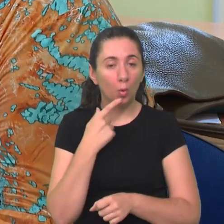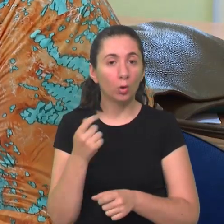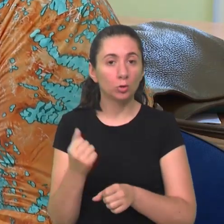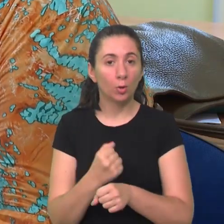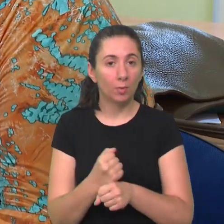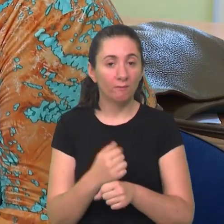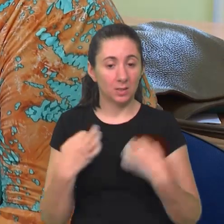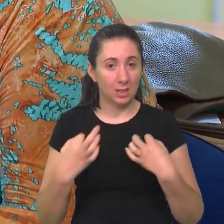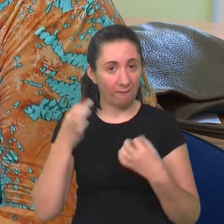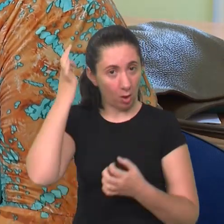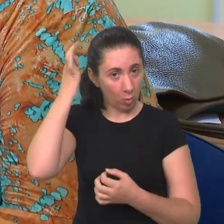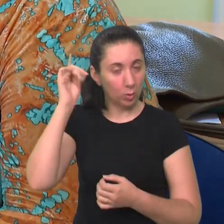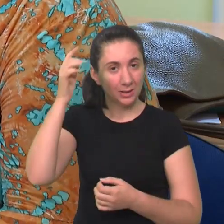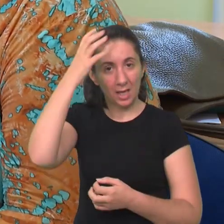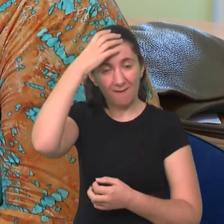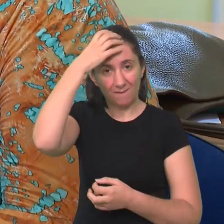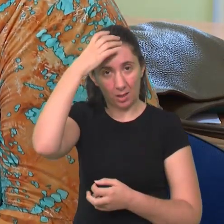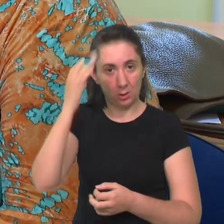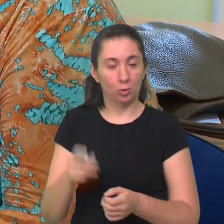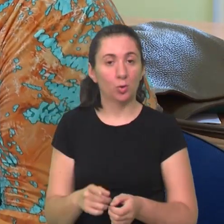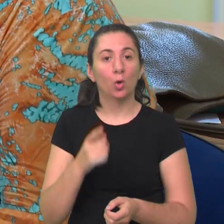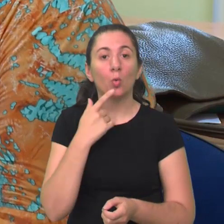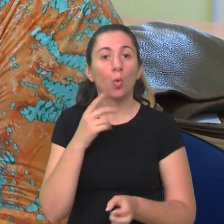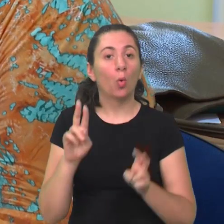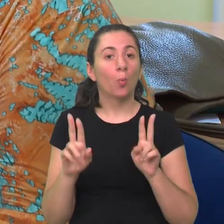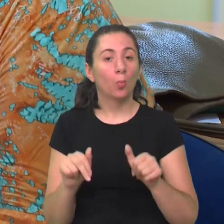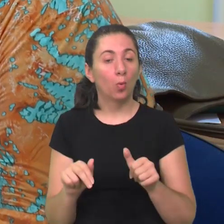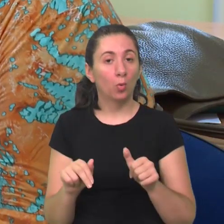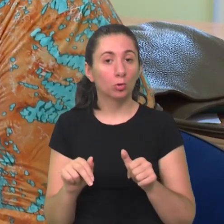baviti zdravljem kosti i vlasišta i koji može